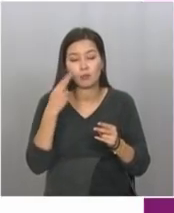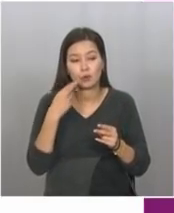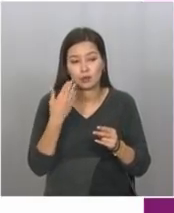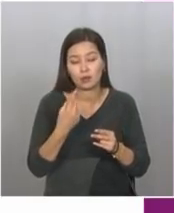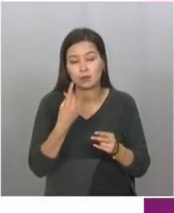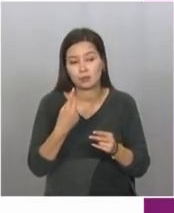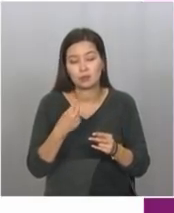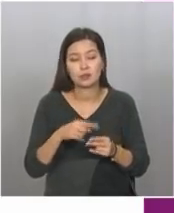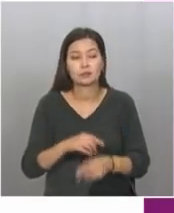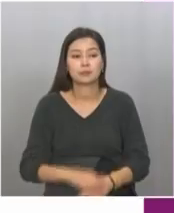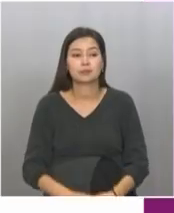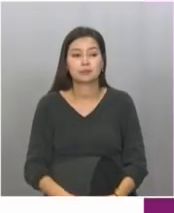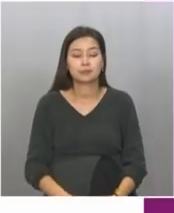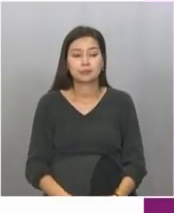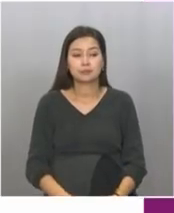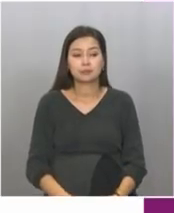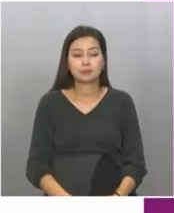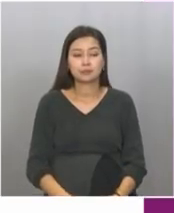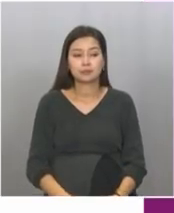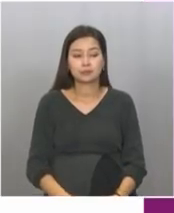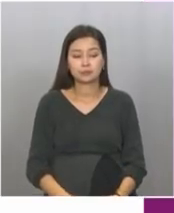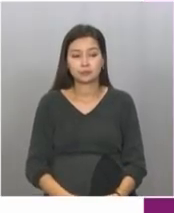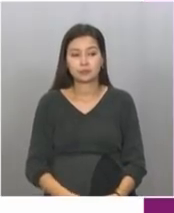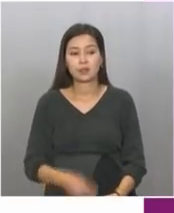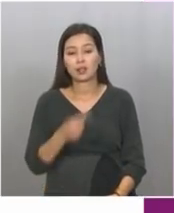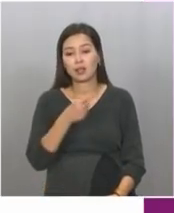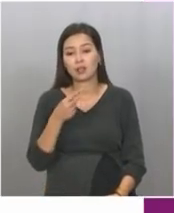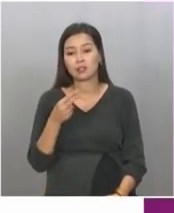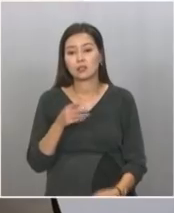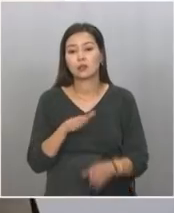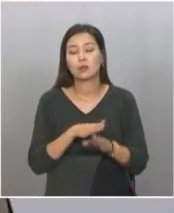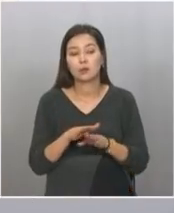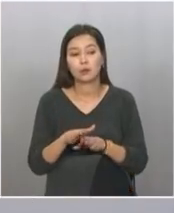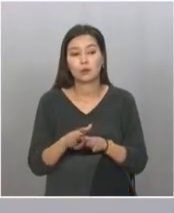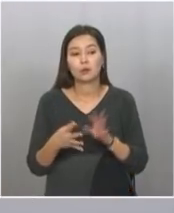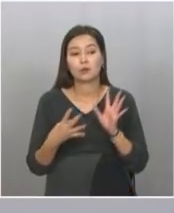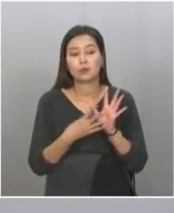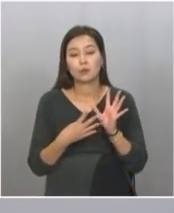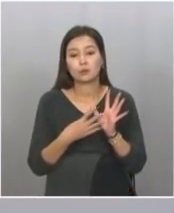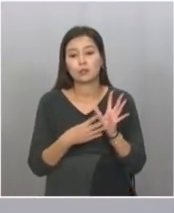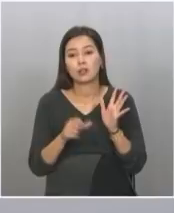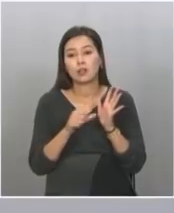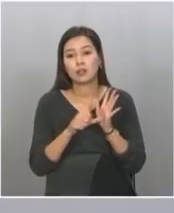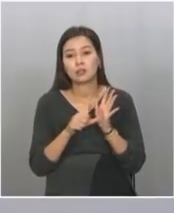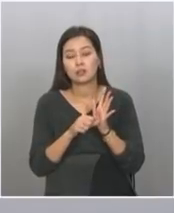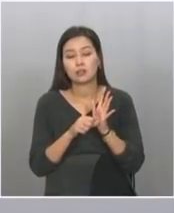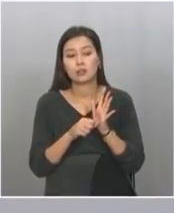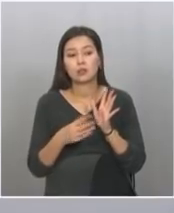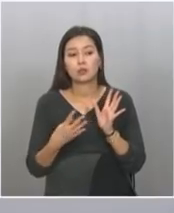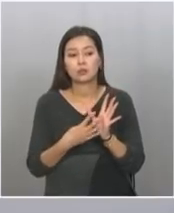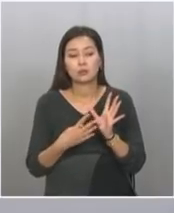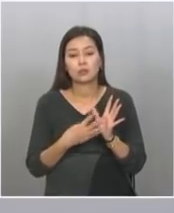8-ден 1. Келесі, бұнда да азайтуды орындаймыз. Бізде 9-дан 6 мен